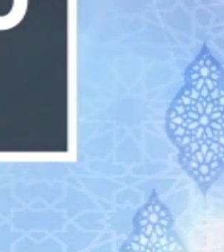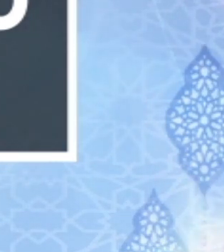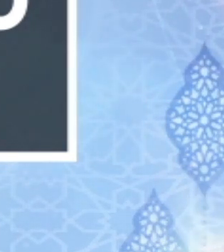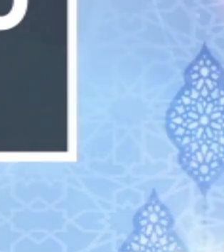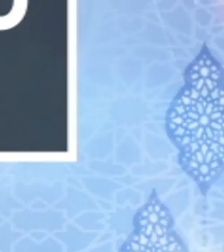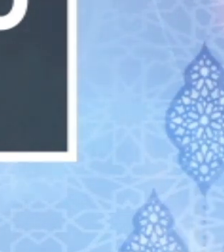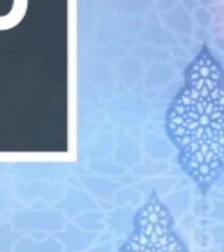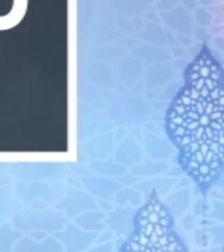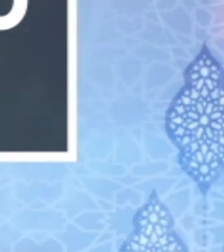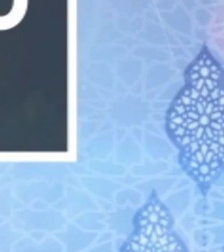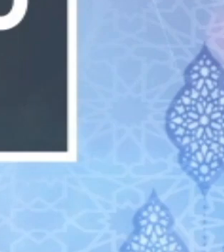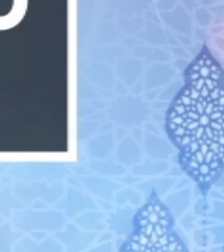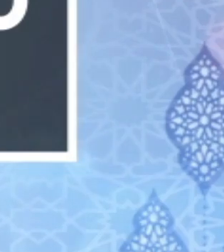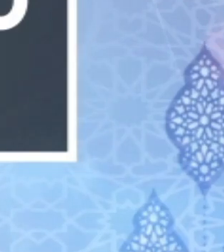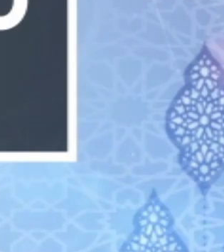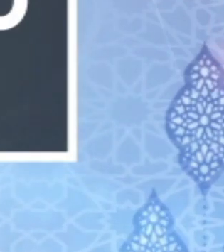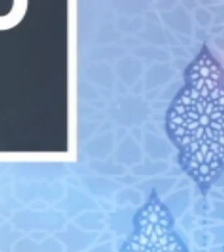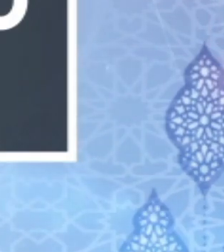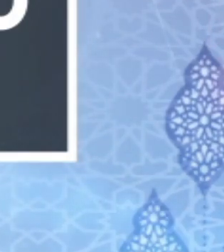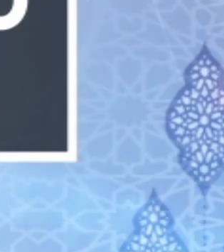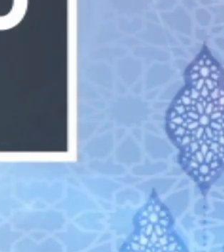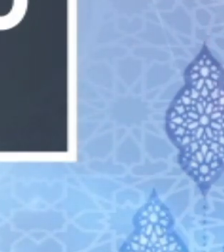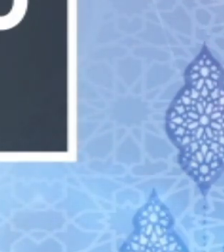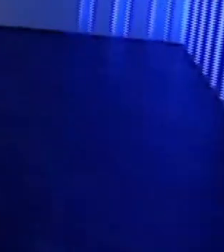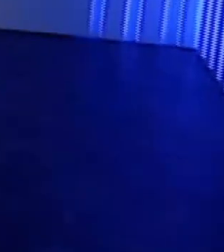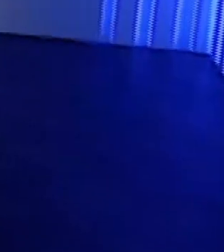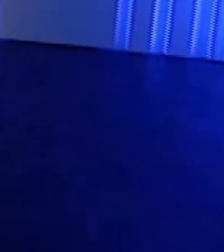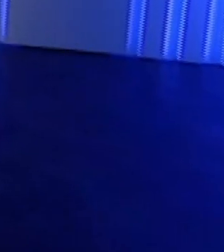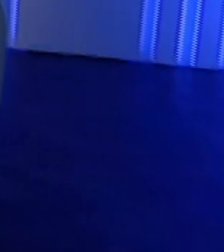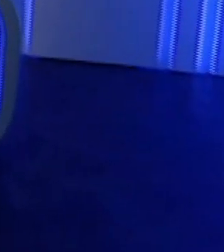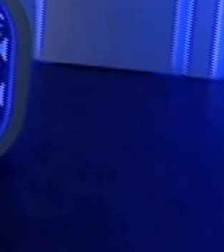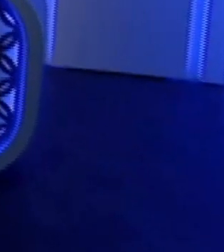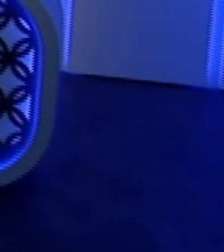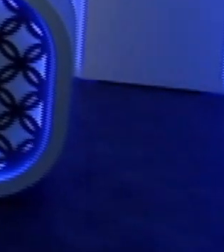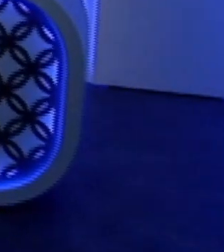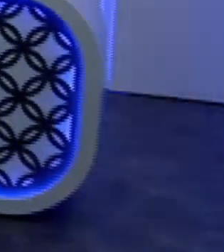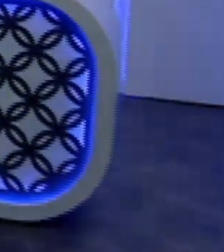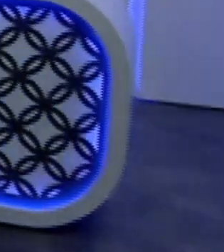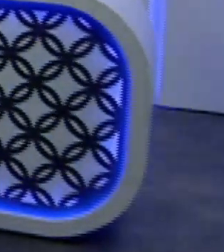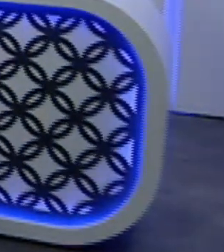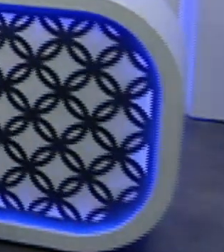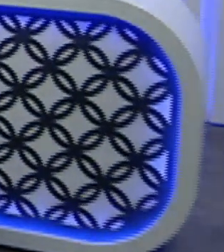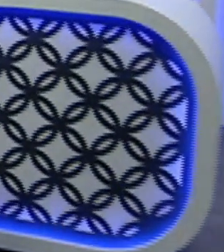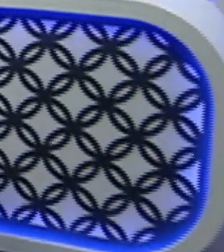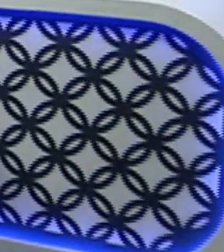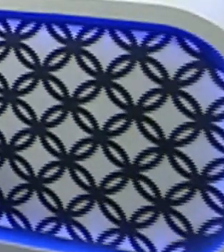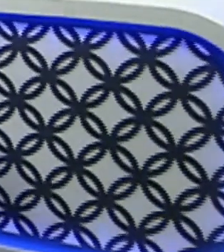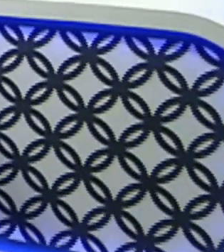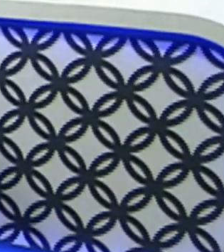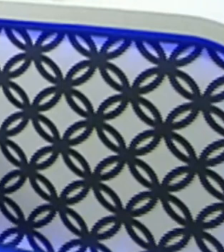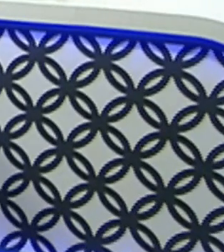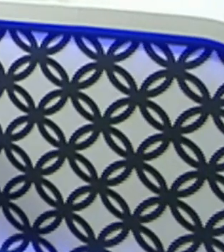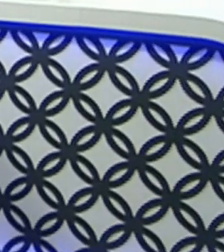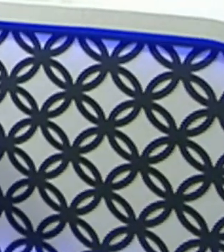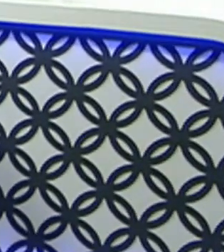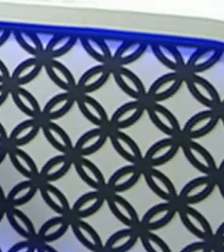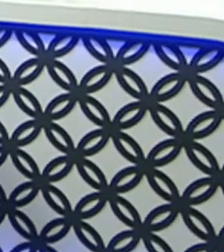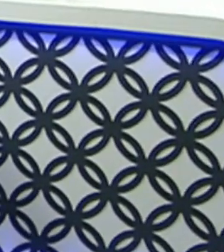الظلماء نورا قد جاءوا يدا ولدا ونورا وكم